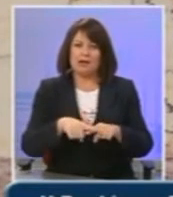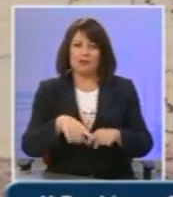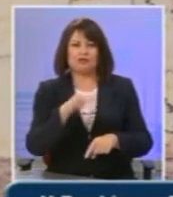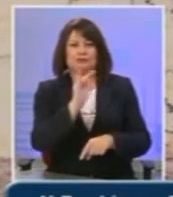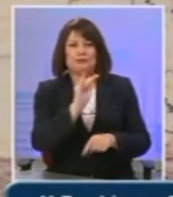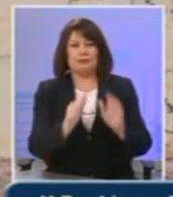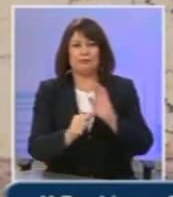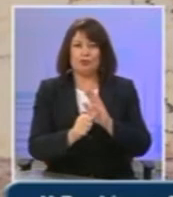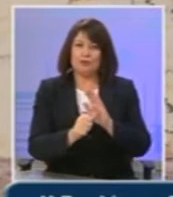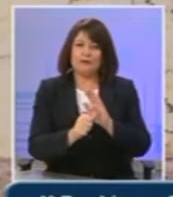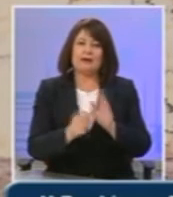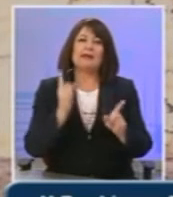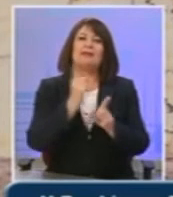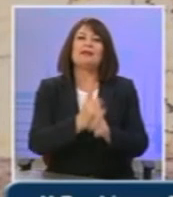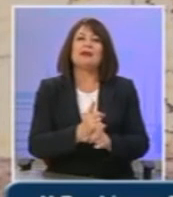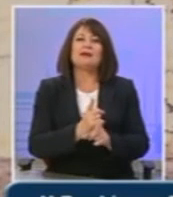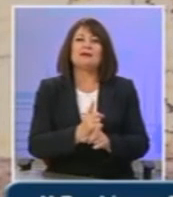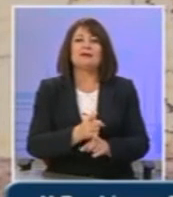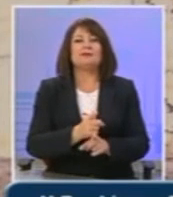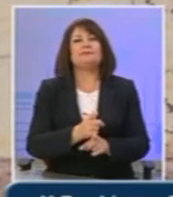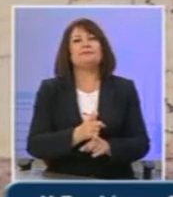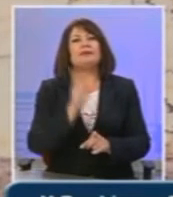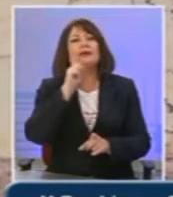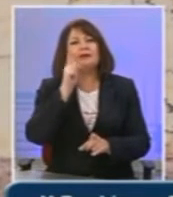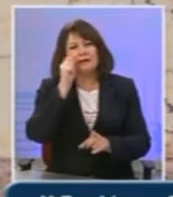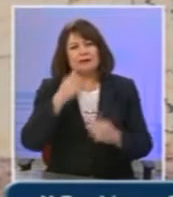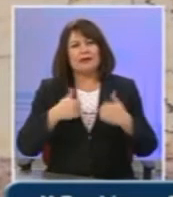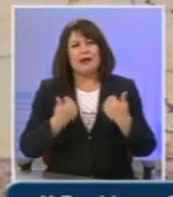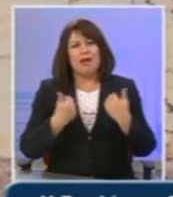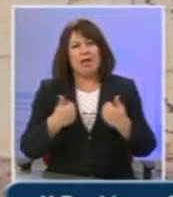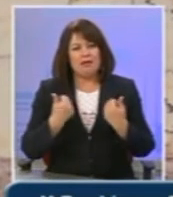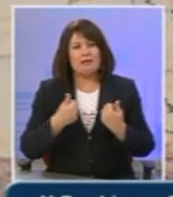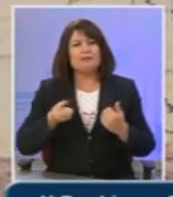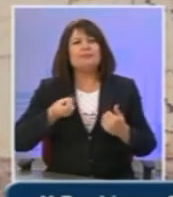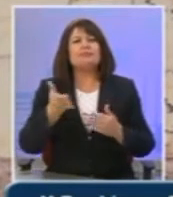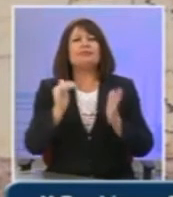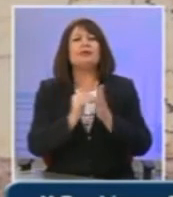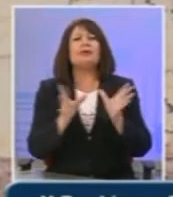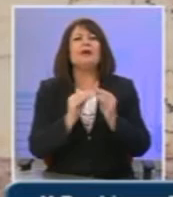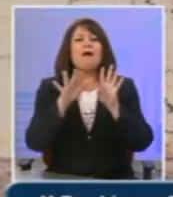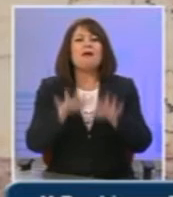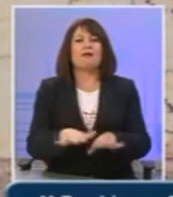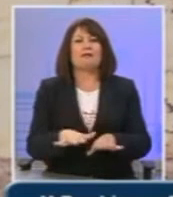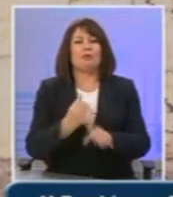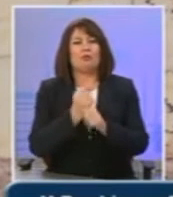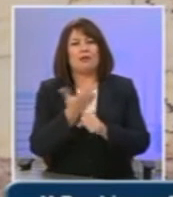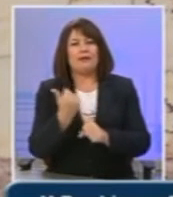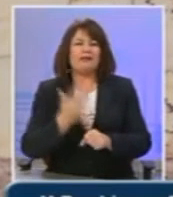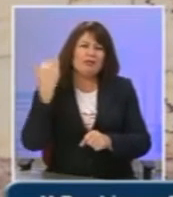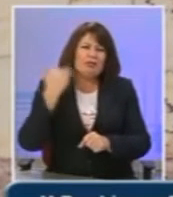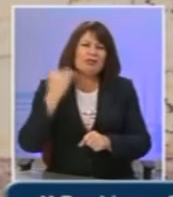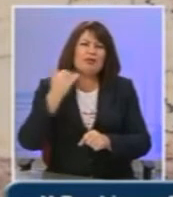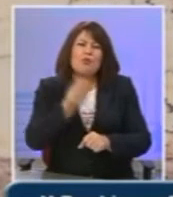Πρόεδρε, ιδιαίτερα οι νέες και οι νέοι, αλλά και οι εκατοντάδες χιλιάδες των ανέργων, έχουν κάνει θυσίες